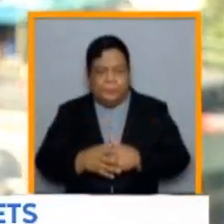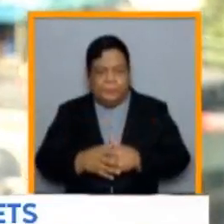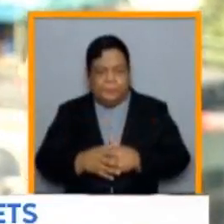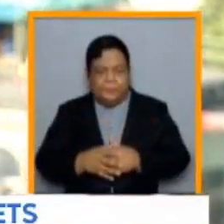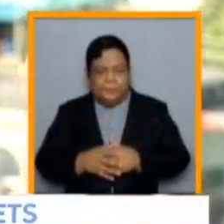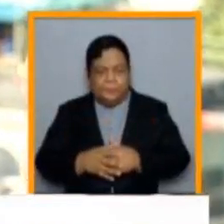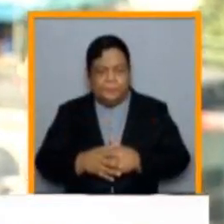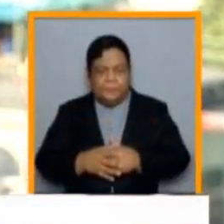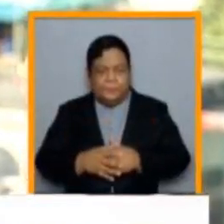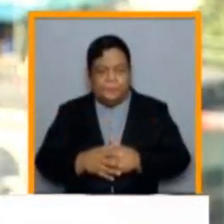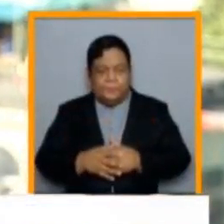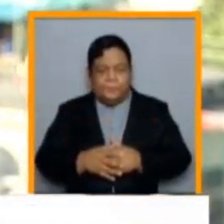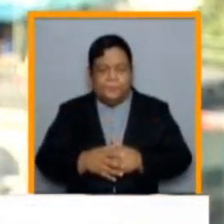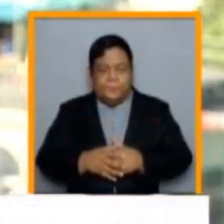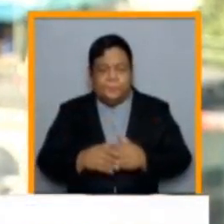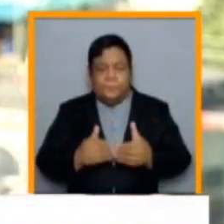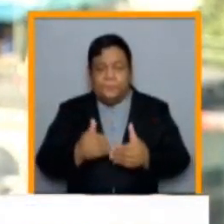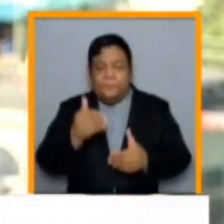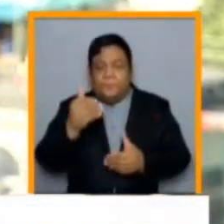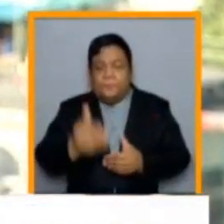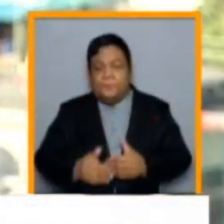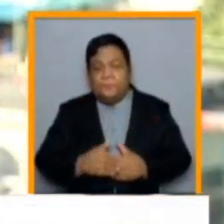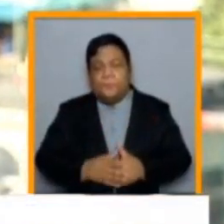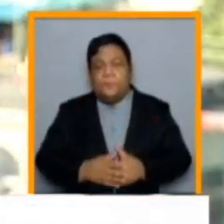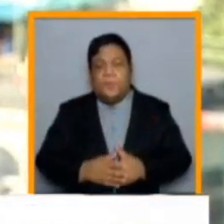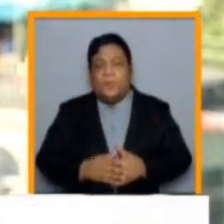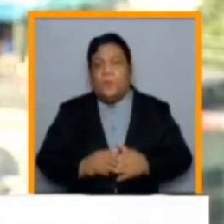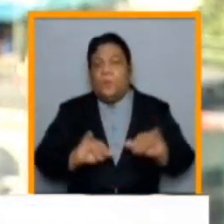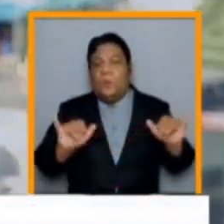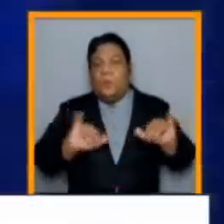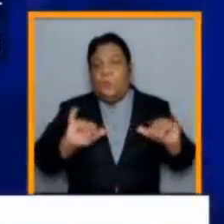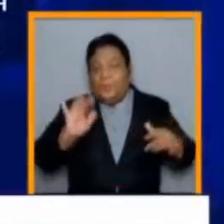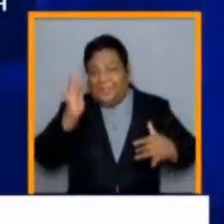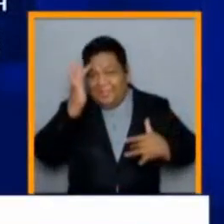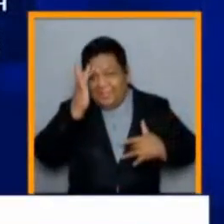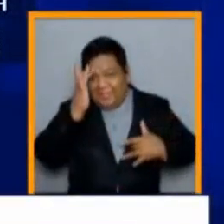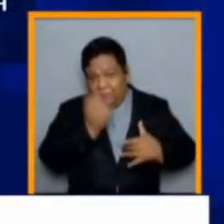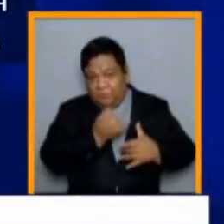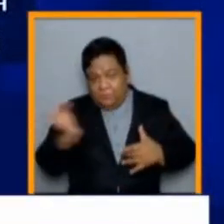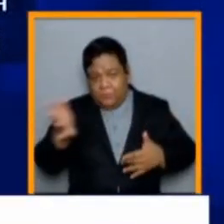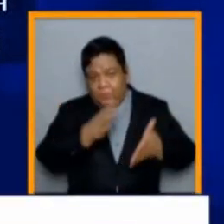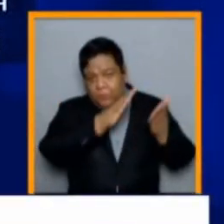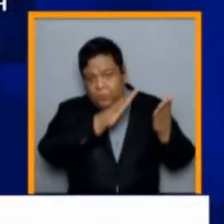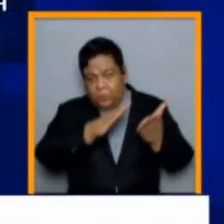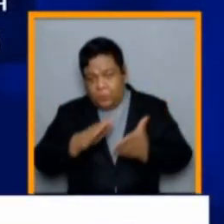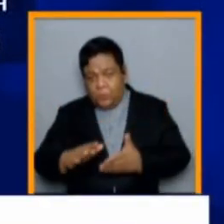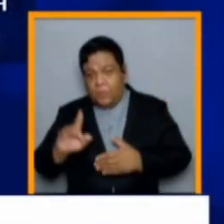Patuloy pagbaba ng bilang ng mga aktibong kaso ng COVID-19 sa bansa. Ayon sa datos ng Department of Health kahapon,